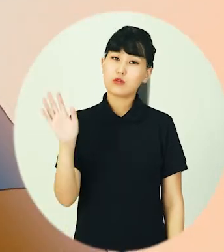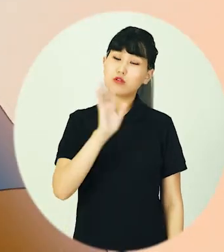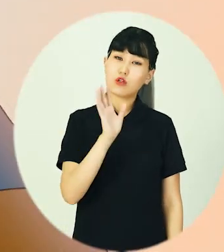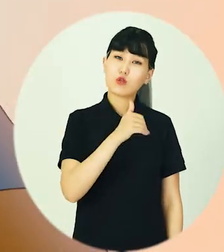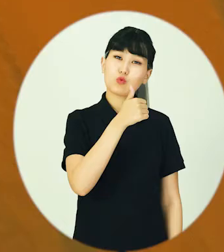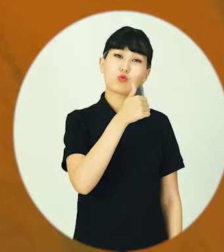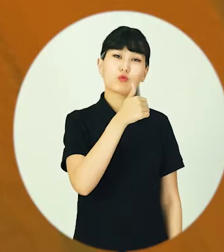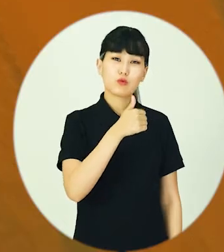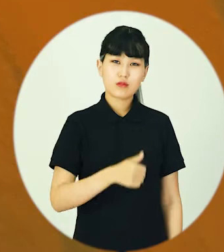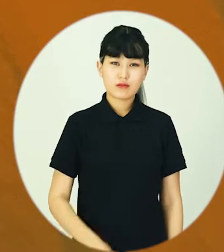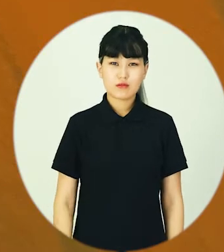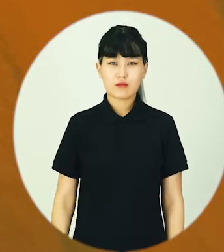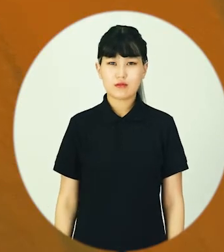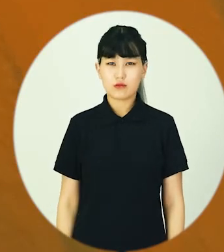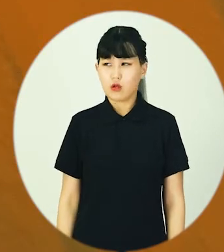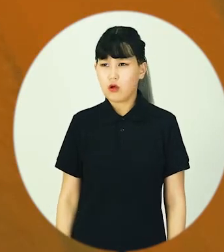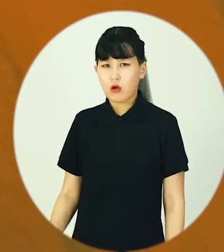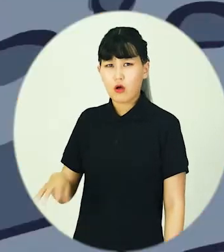Сайн уу?